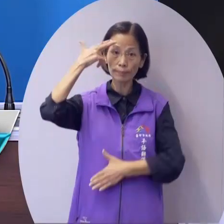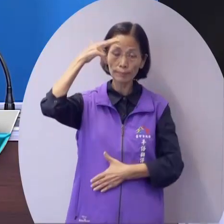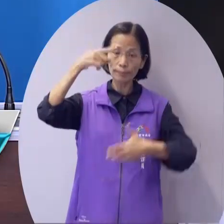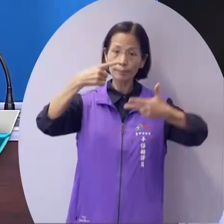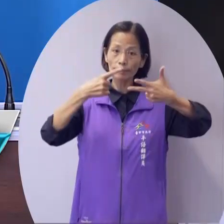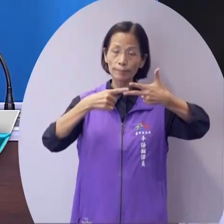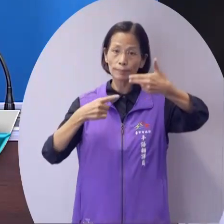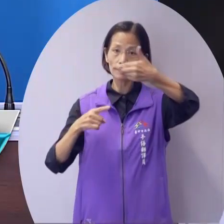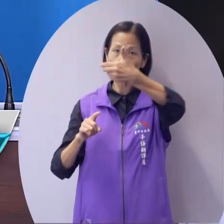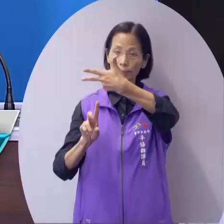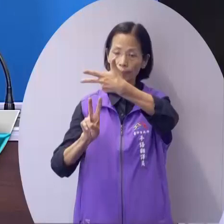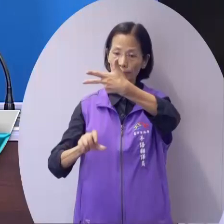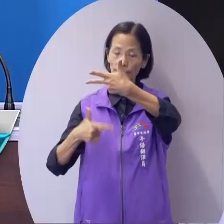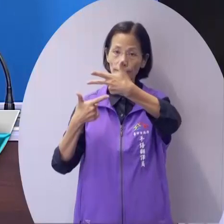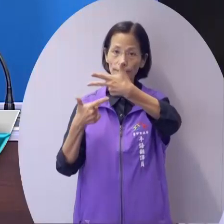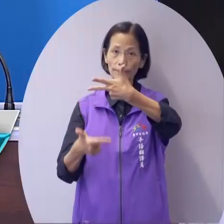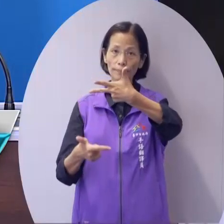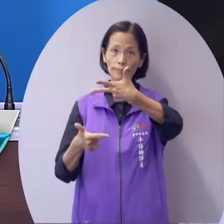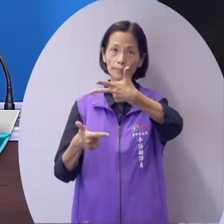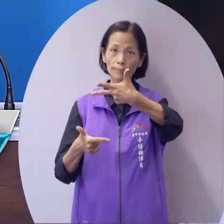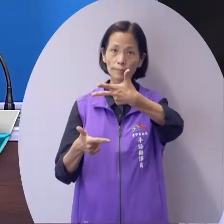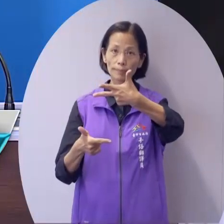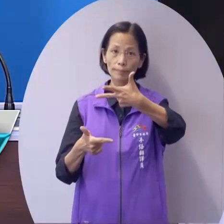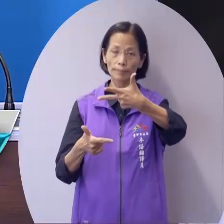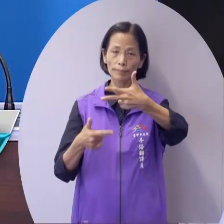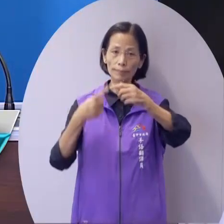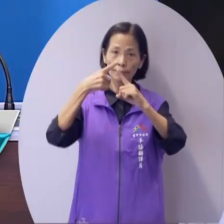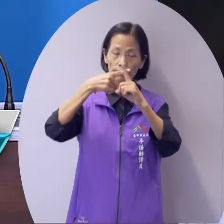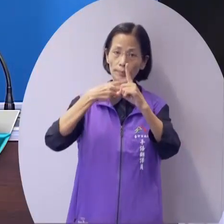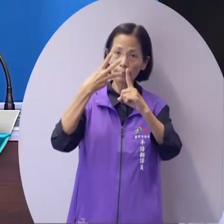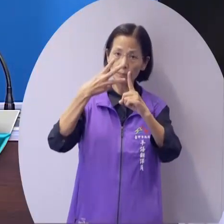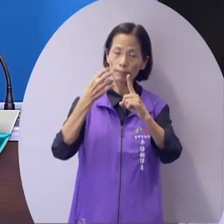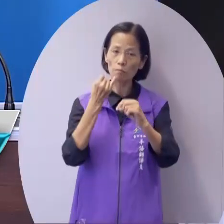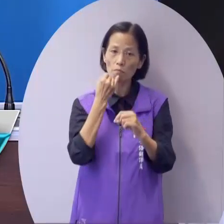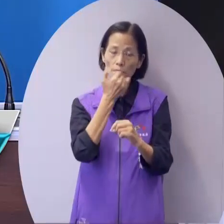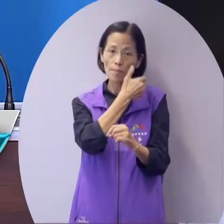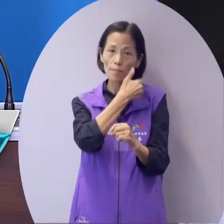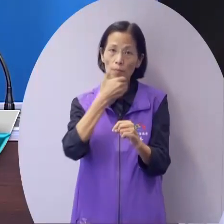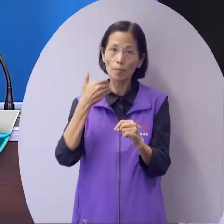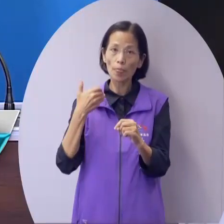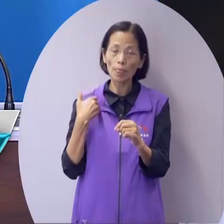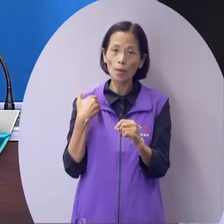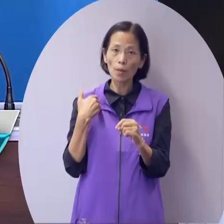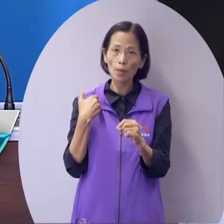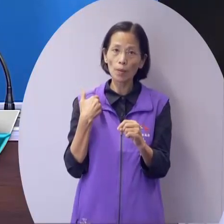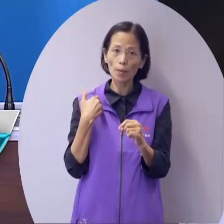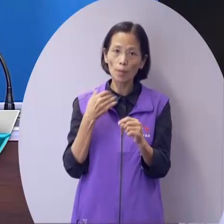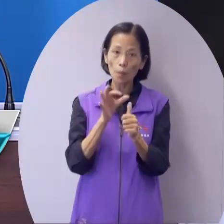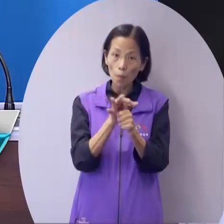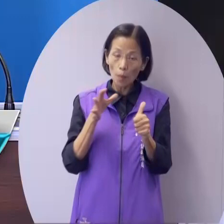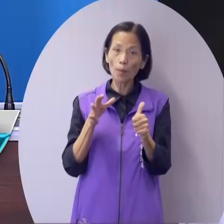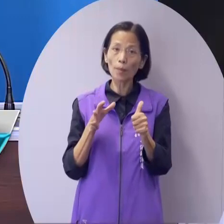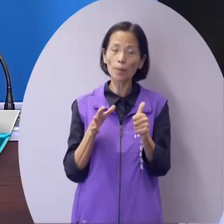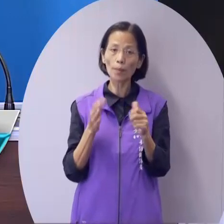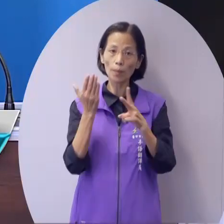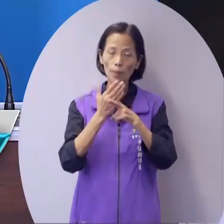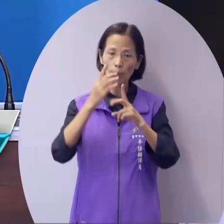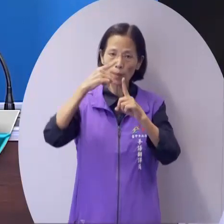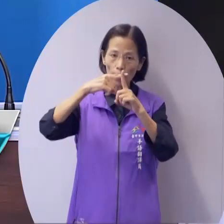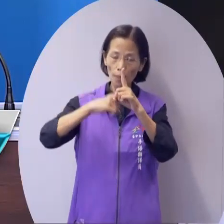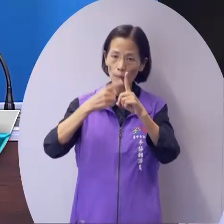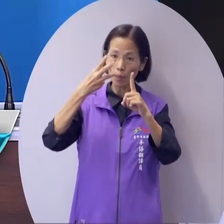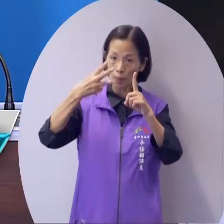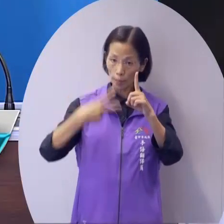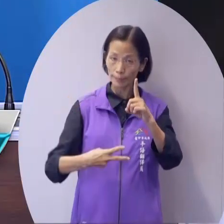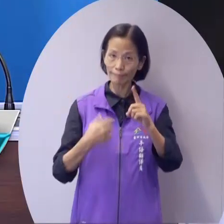一7月26号，那我们现在三级警戒有可能进一步的这个松绑或者是降职都有